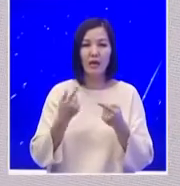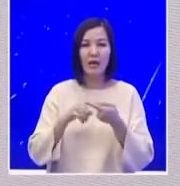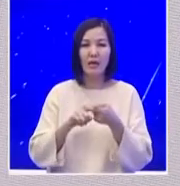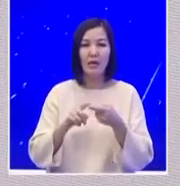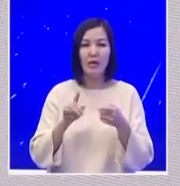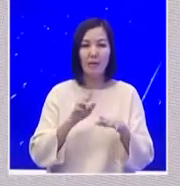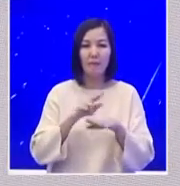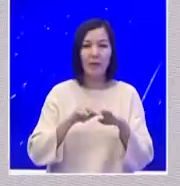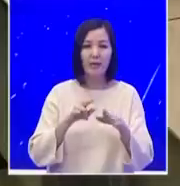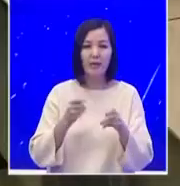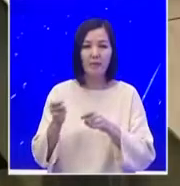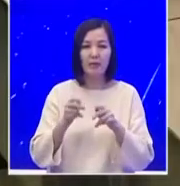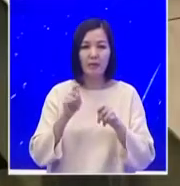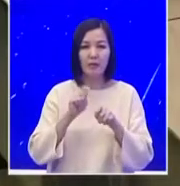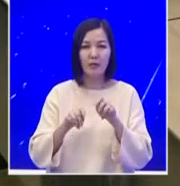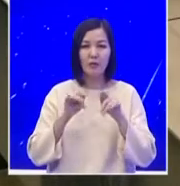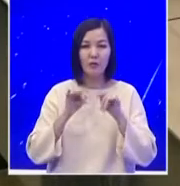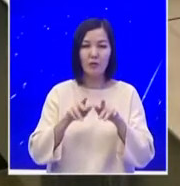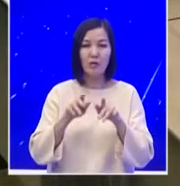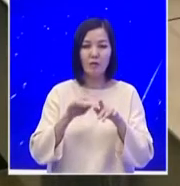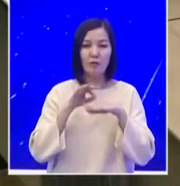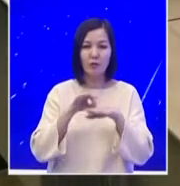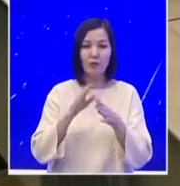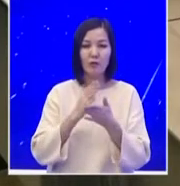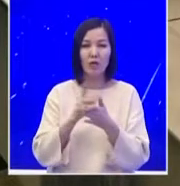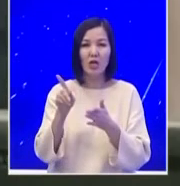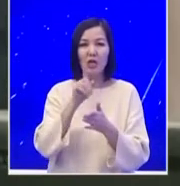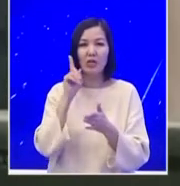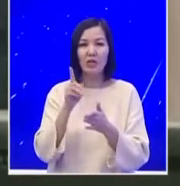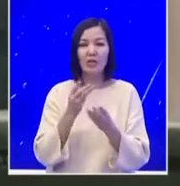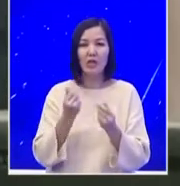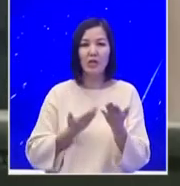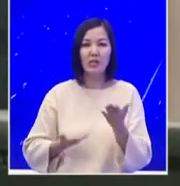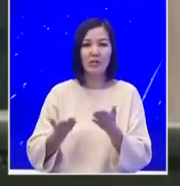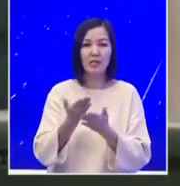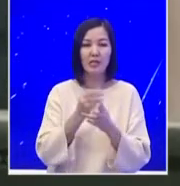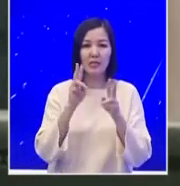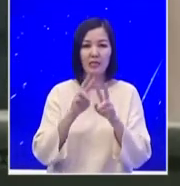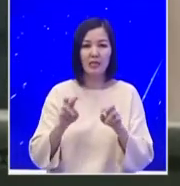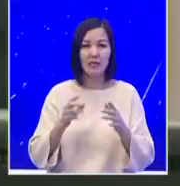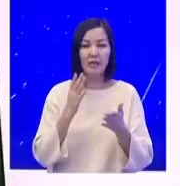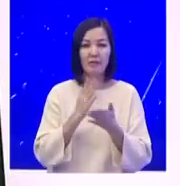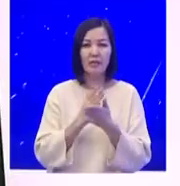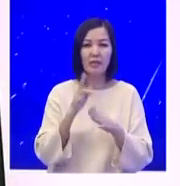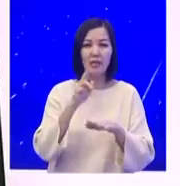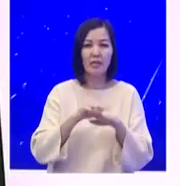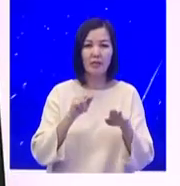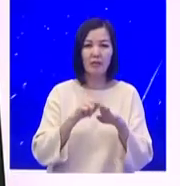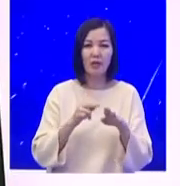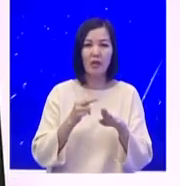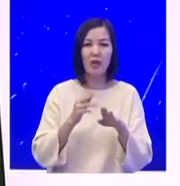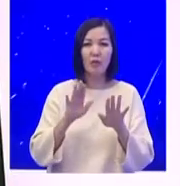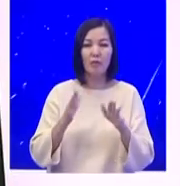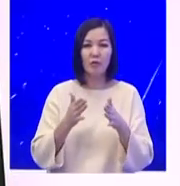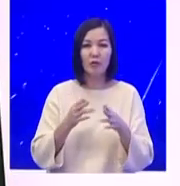полиция басқармасында іс қозғалып, тергеу жүргізілуде. Жас буынды бопсалаған азамат іздестіріліп жатыр. Ал тәртіп сақшылары бұл